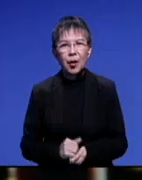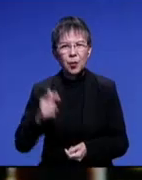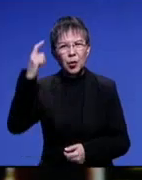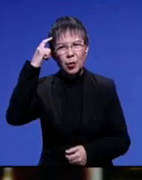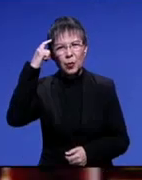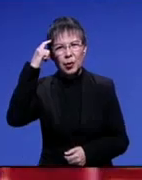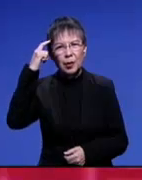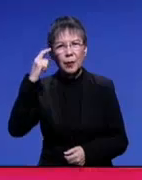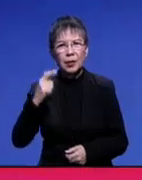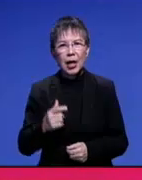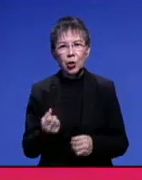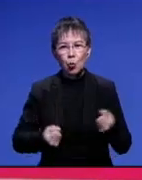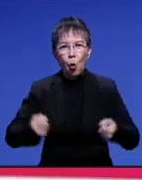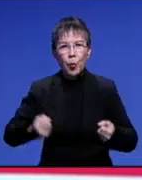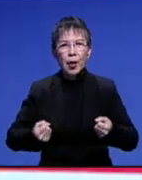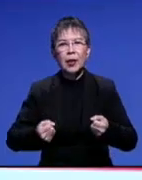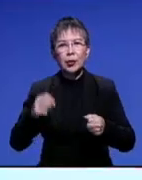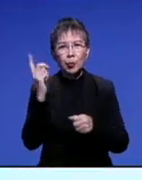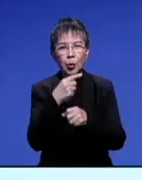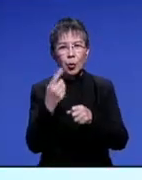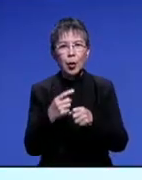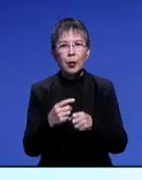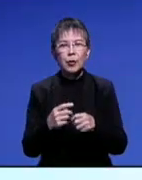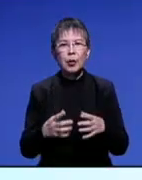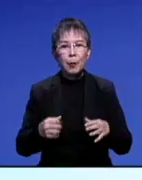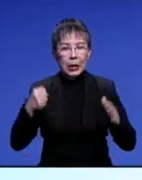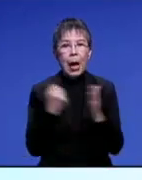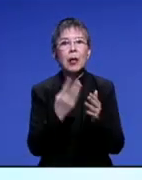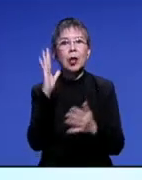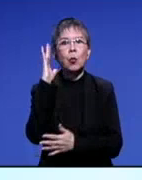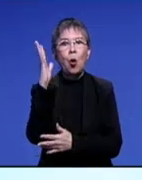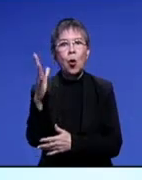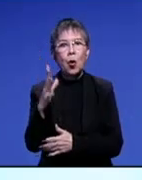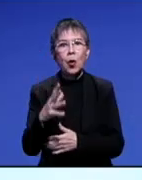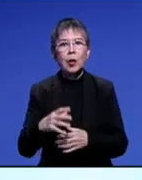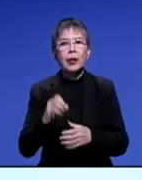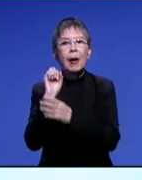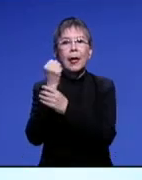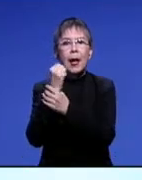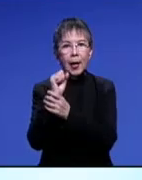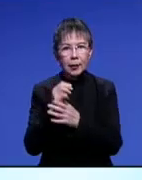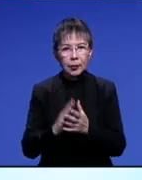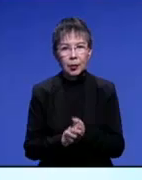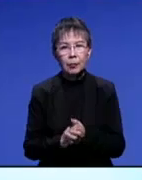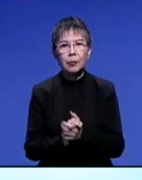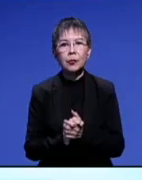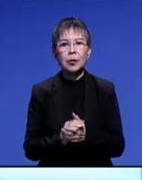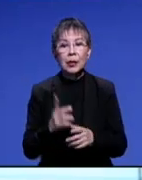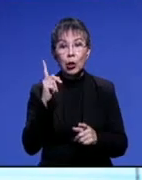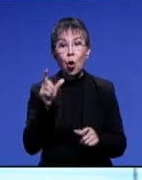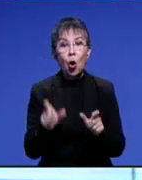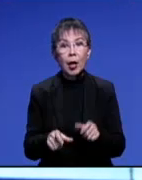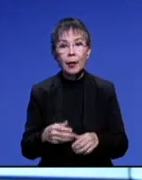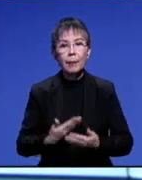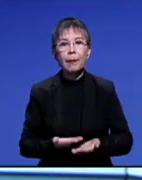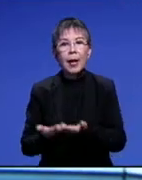Lalai saat mengemudi mobil pembawa jenazah menabrak pohon di ruas jalan Magelang Purworejo. Akibat kejadian ini, seorang penumpang